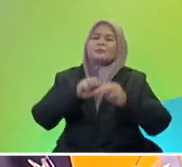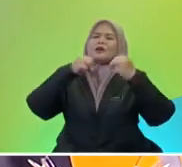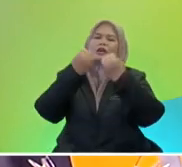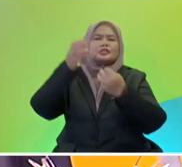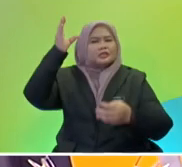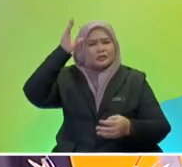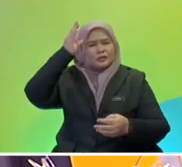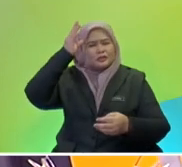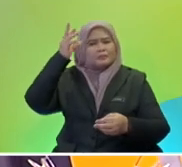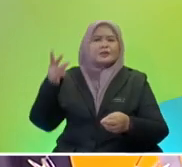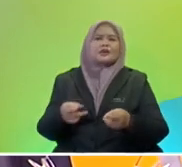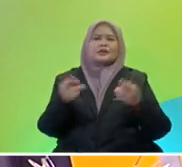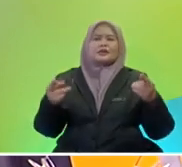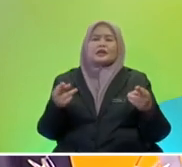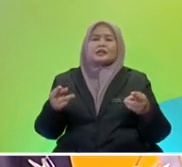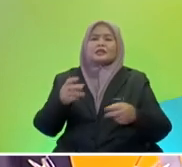Cina